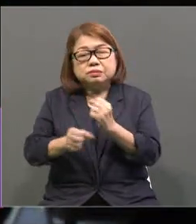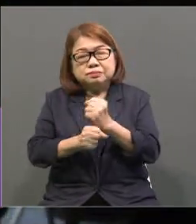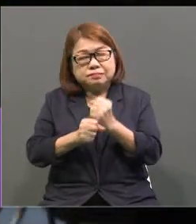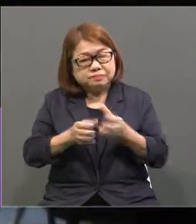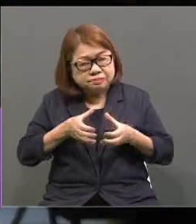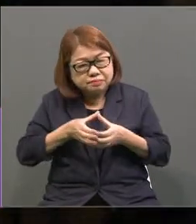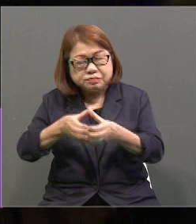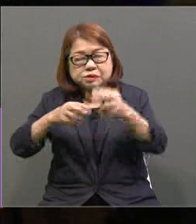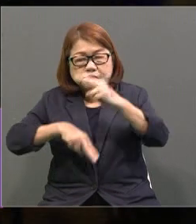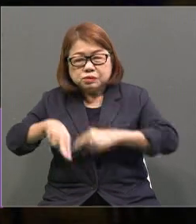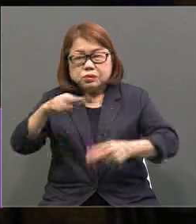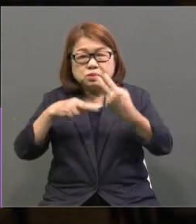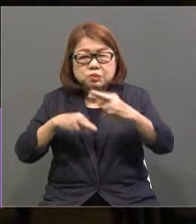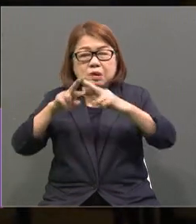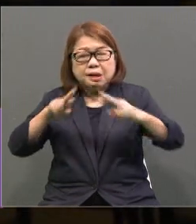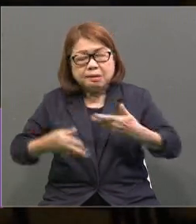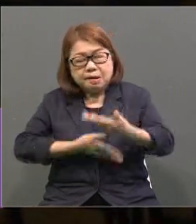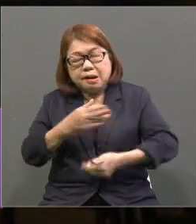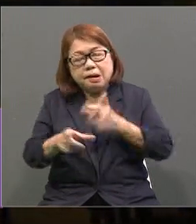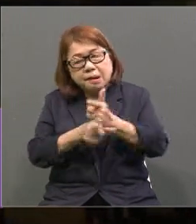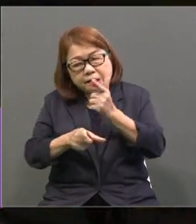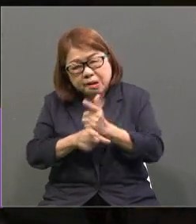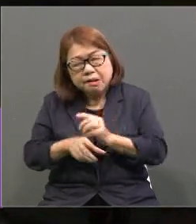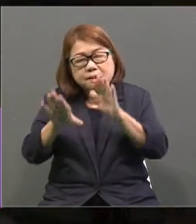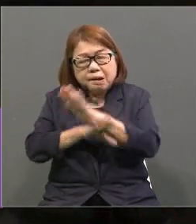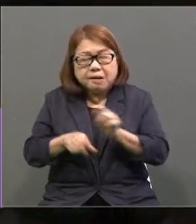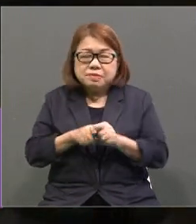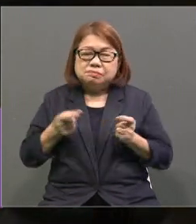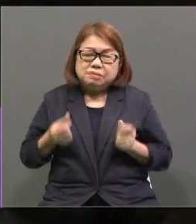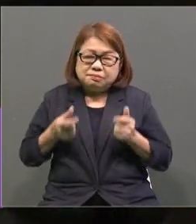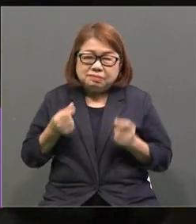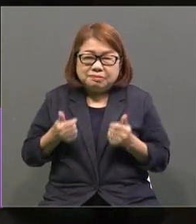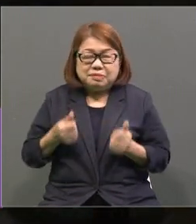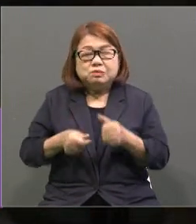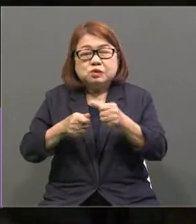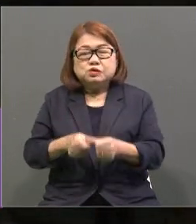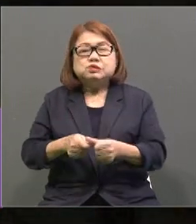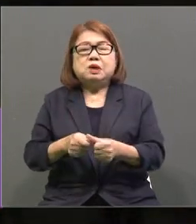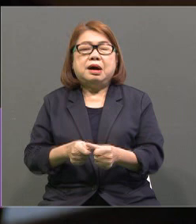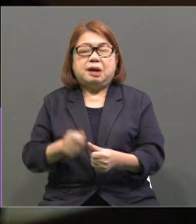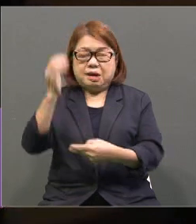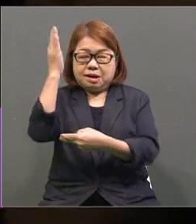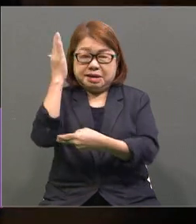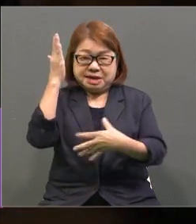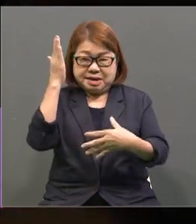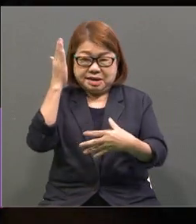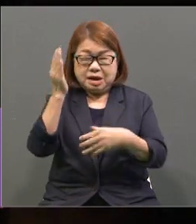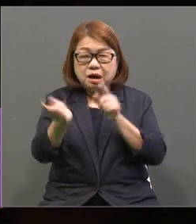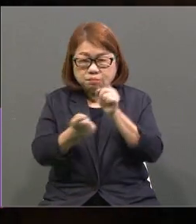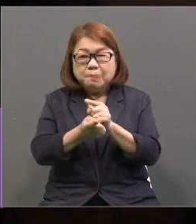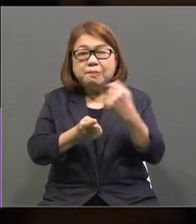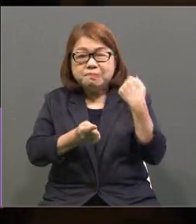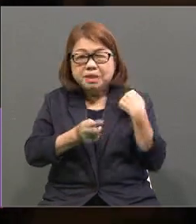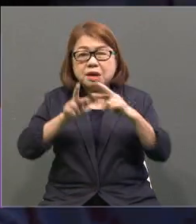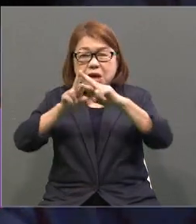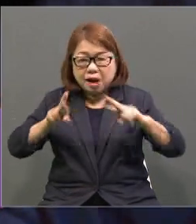ประกอบการสถานบันเทิงหรือสถานประกอบการที่มีลักษณะคล้ายสถานบันเทิงที่อยู่ในเขตพื้นที่อำเภอหัใใหญ่่นะก็เจอว่ามีสถาน